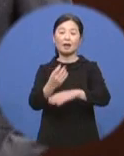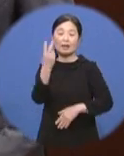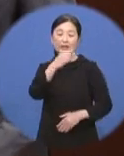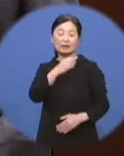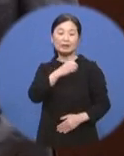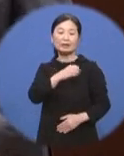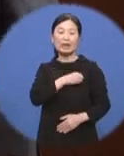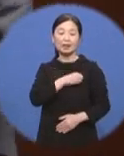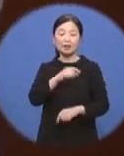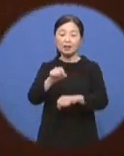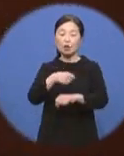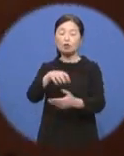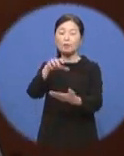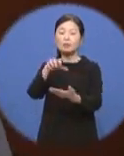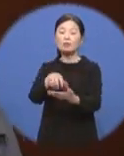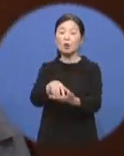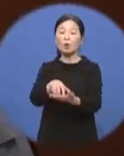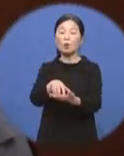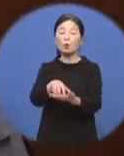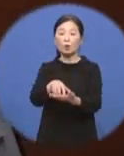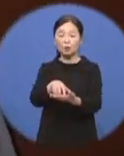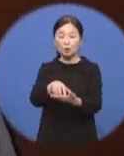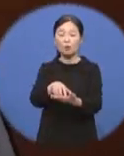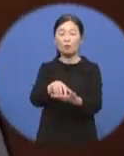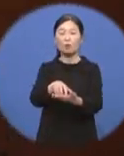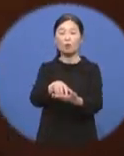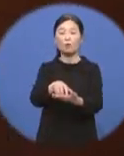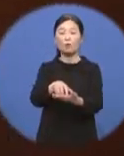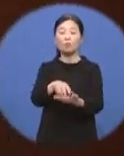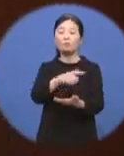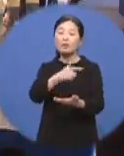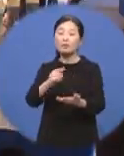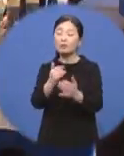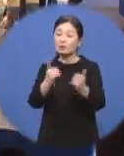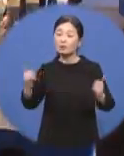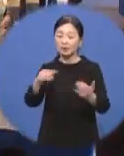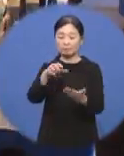奨励賞を受賞した事業者に表彰状などを送りました。